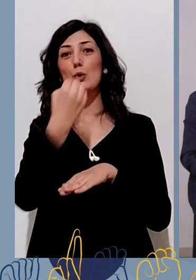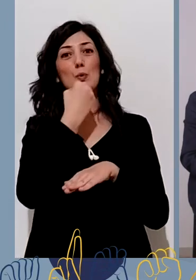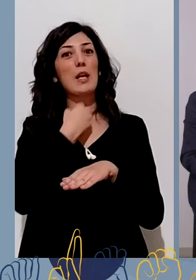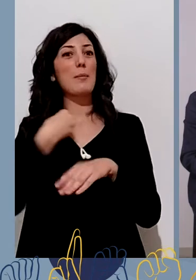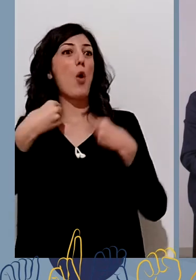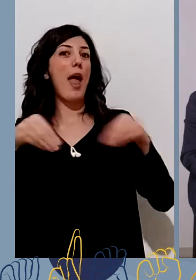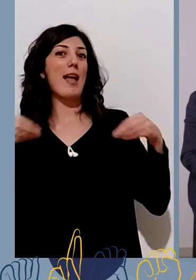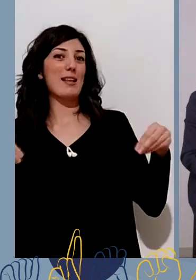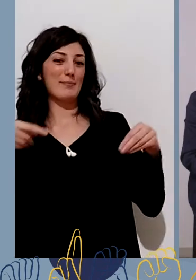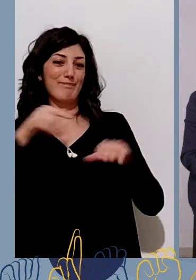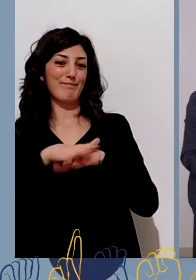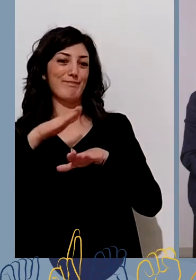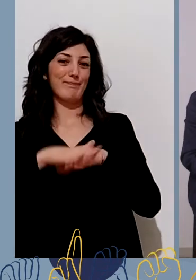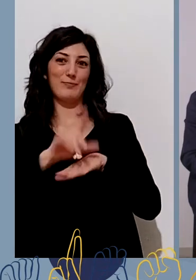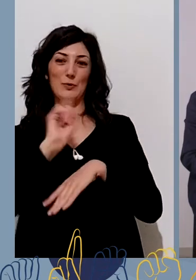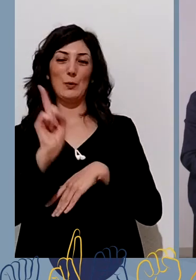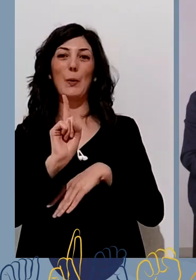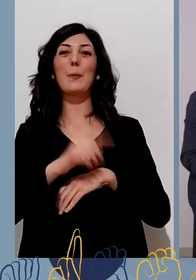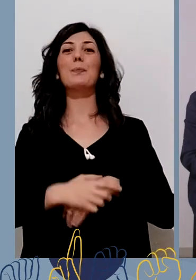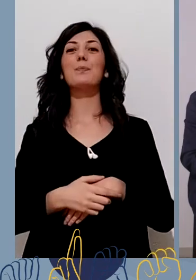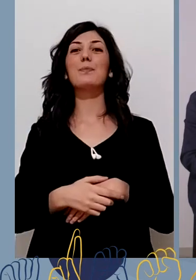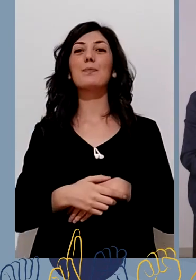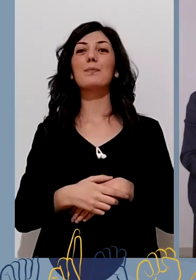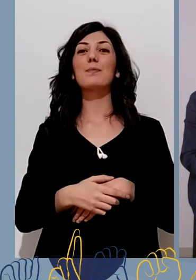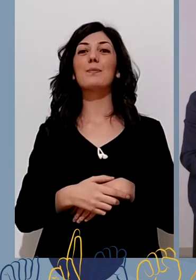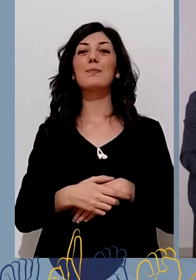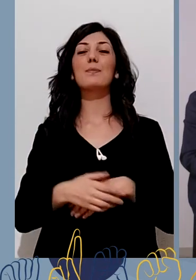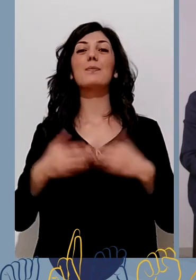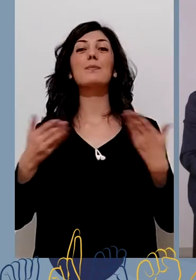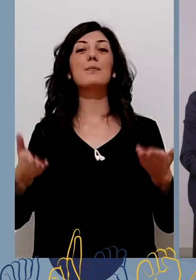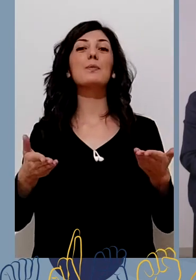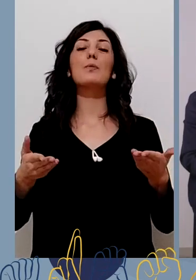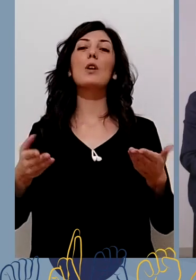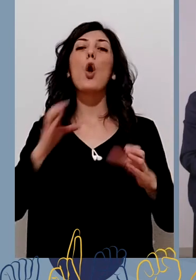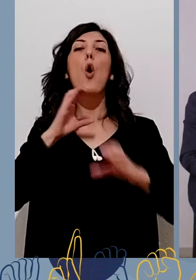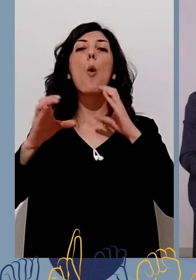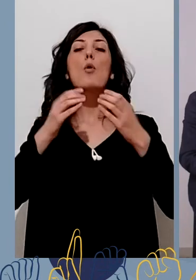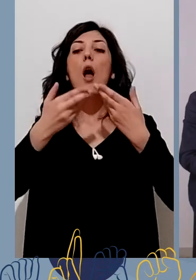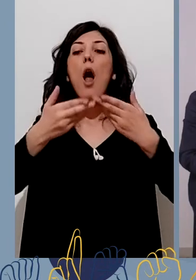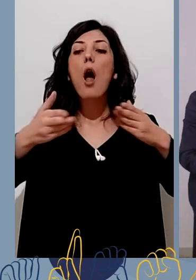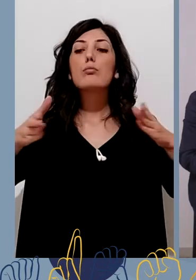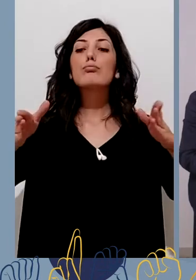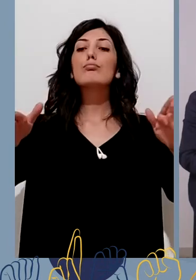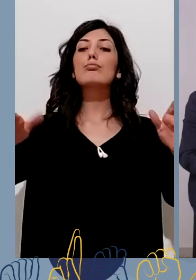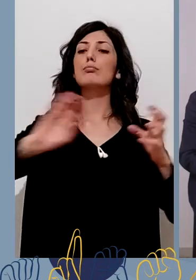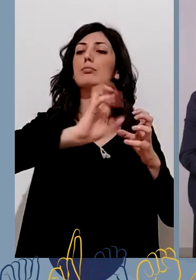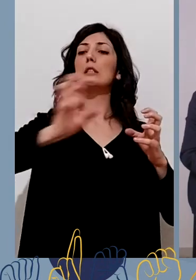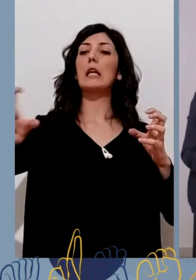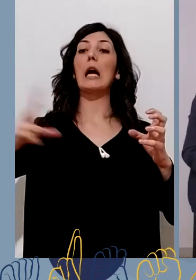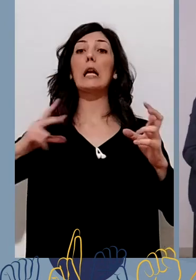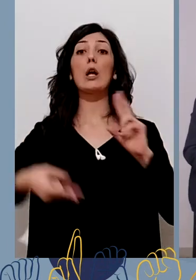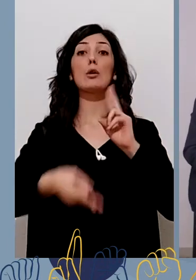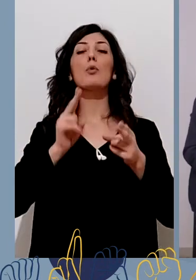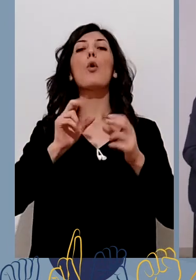quanto più noi ampliamo il modo in cui possiamo comunicare, possiamo ampliare il modo in cui possiamo entrare in relazione